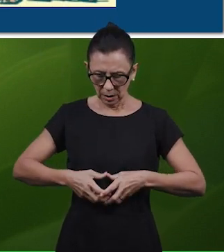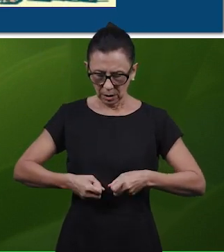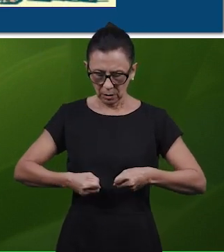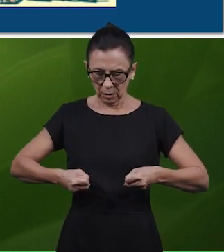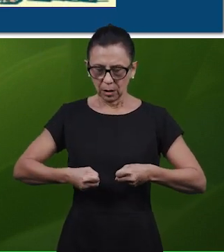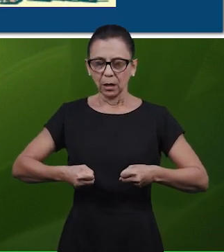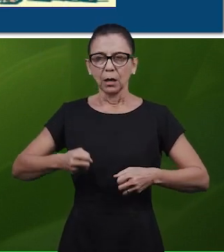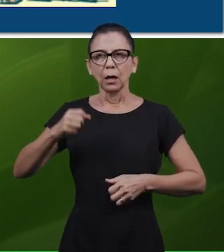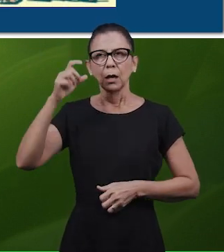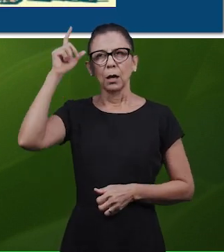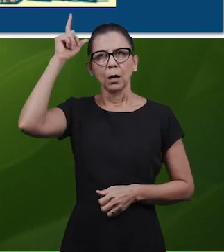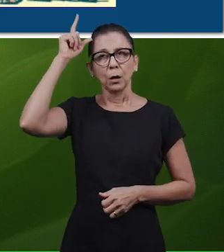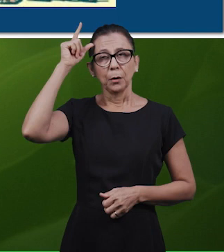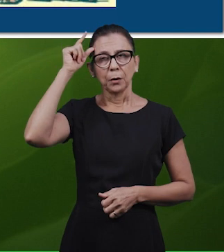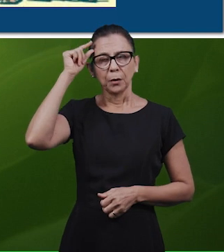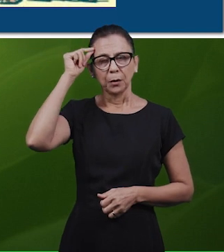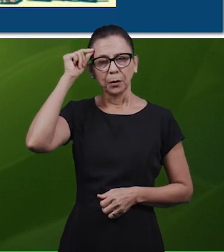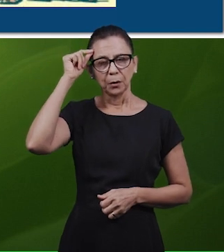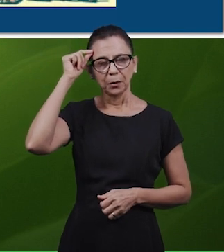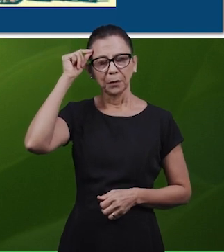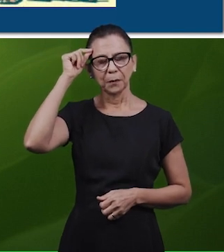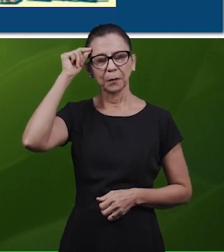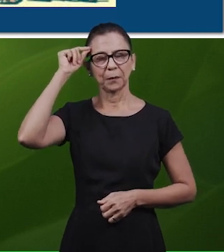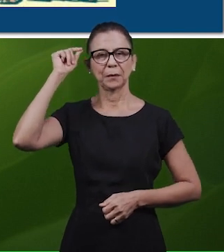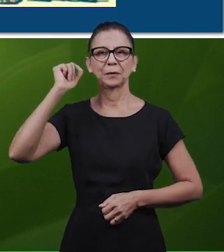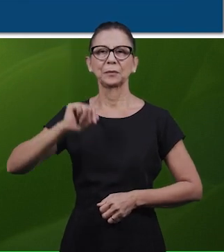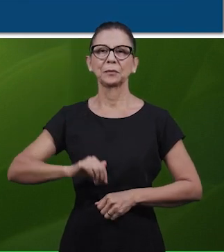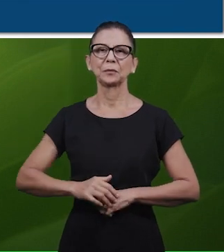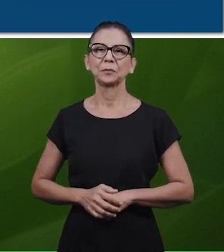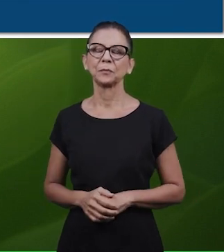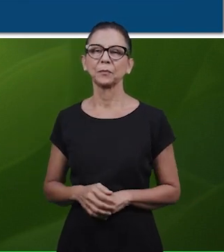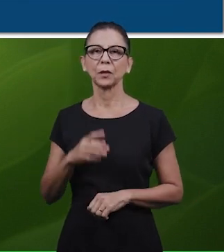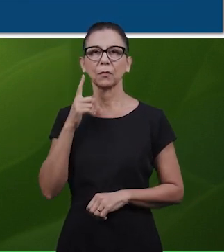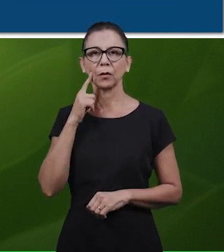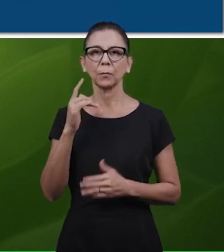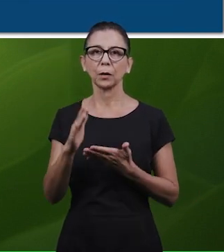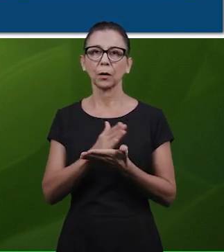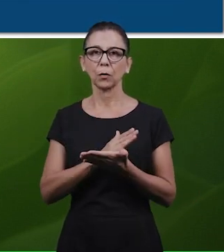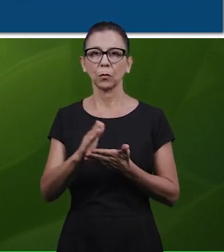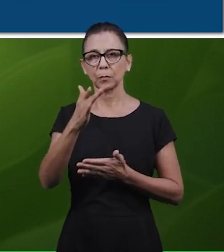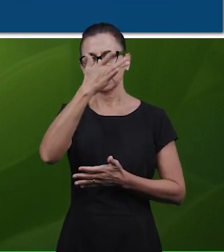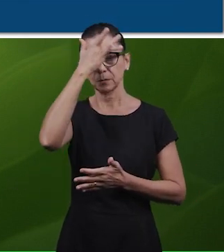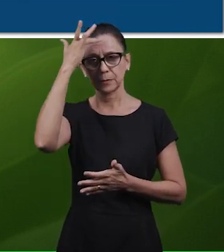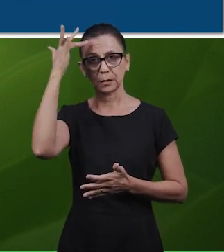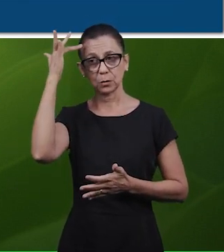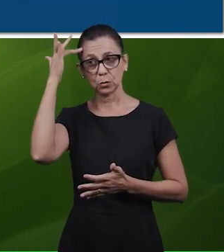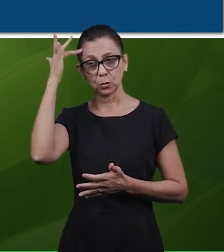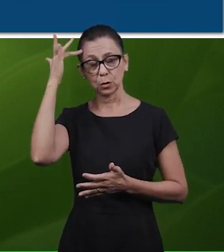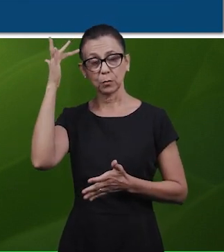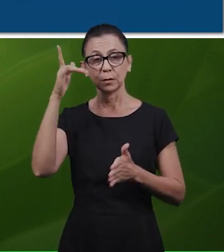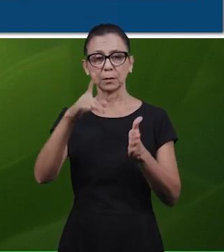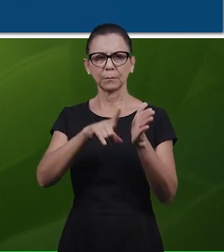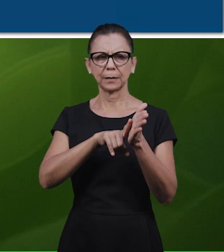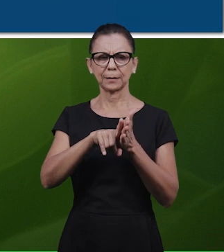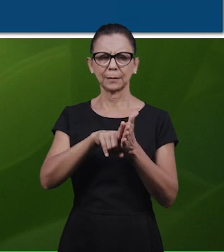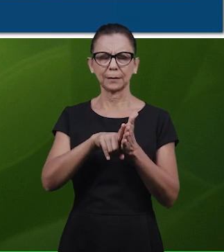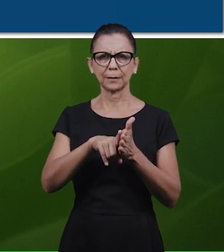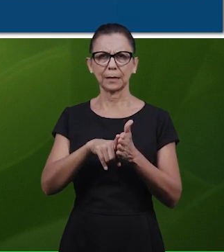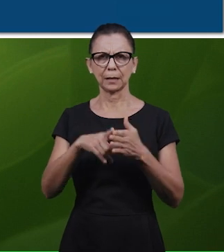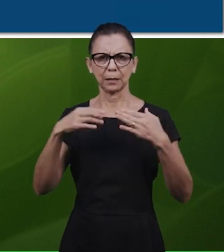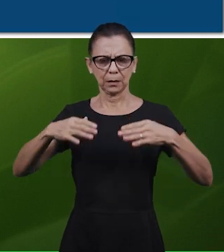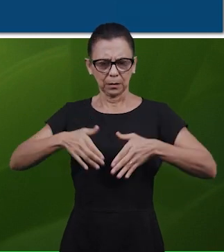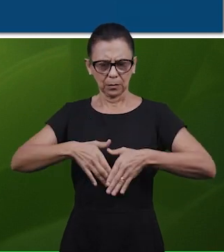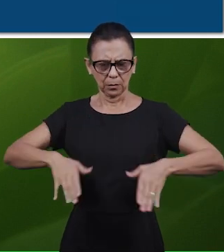ceinture et ils avaient déjà relâché la ceinture. Dans la prochaine figure, on voit que quelques